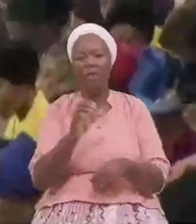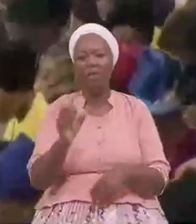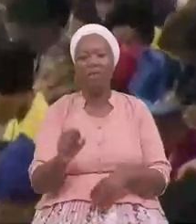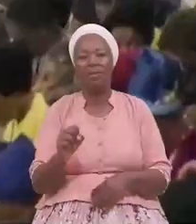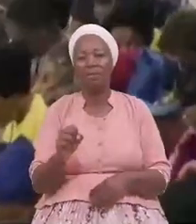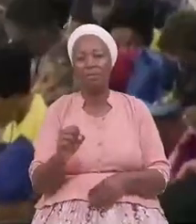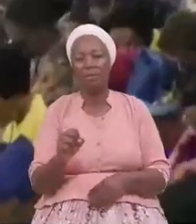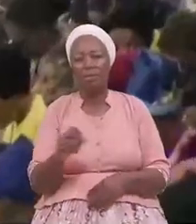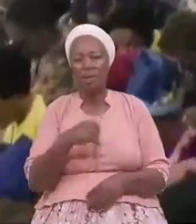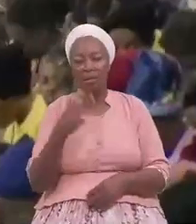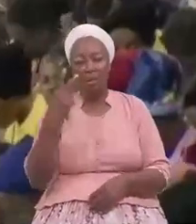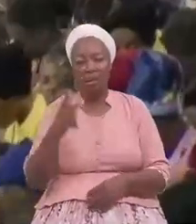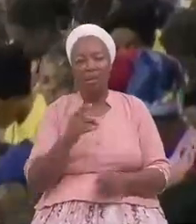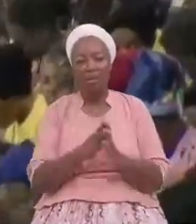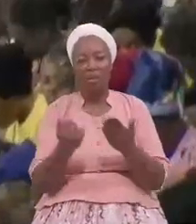Marc,